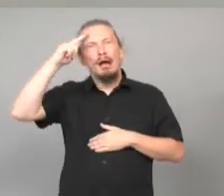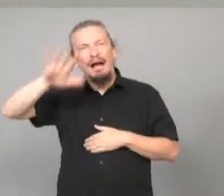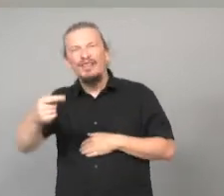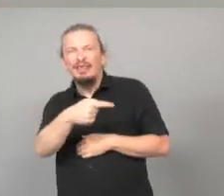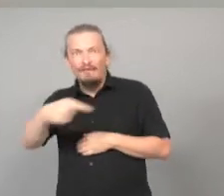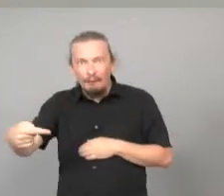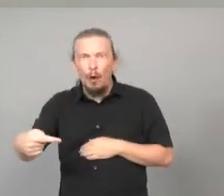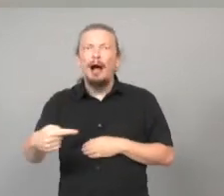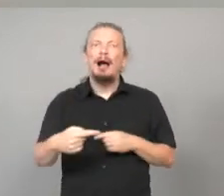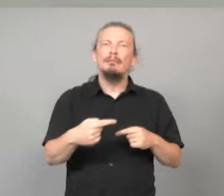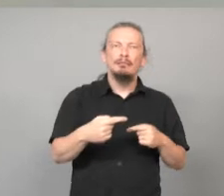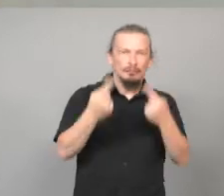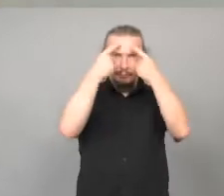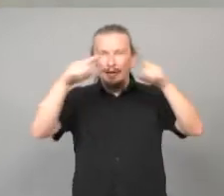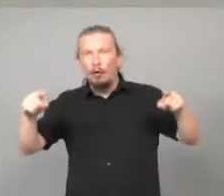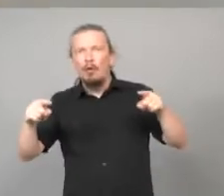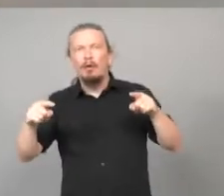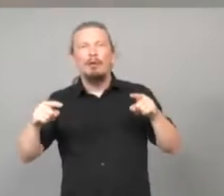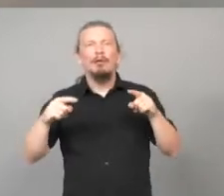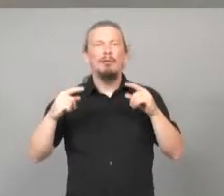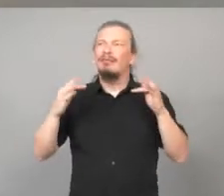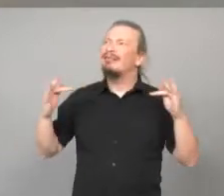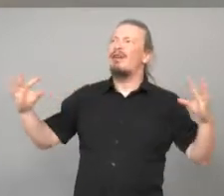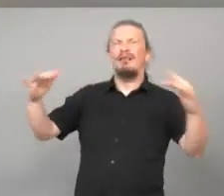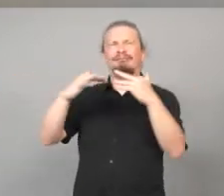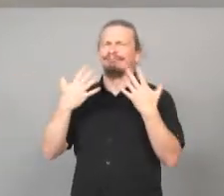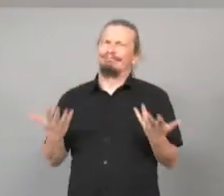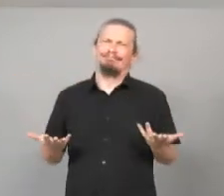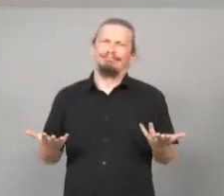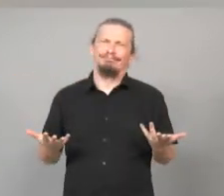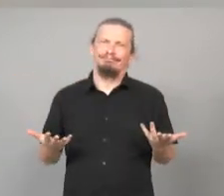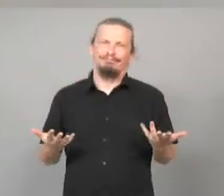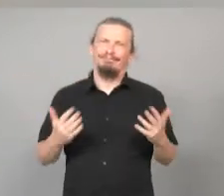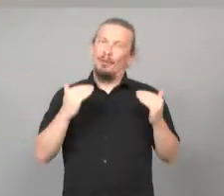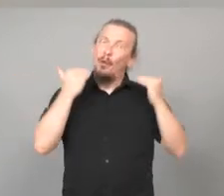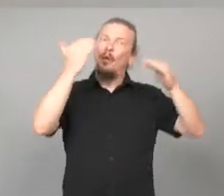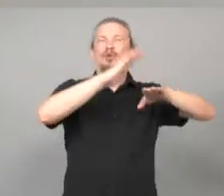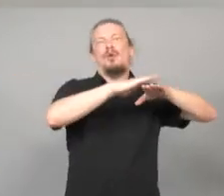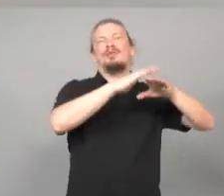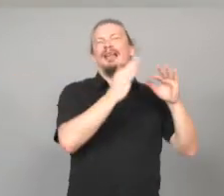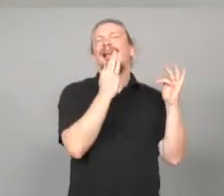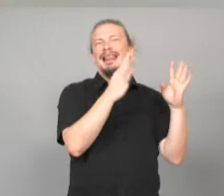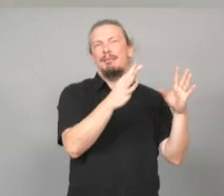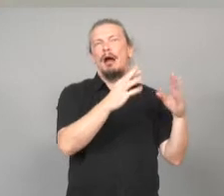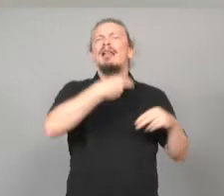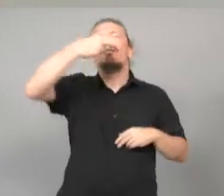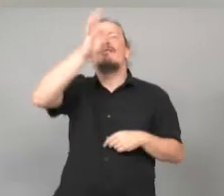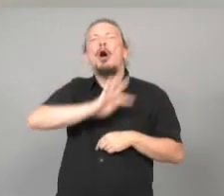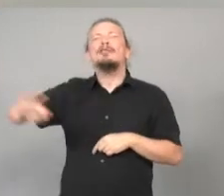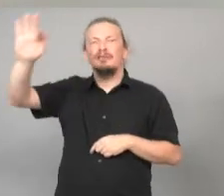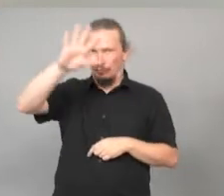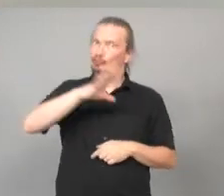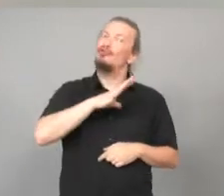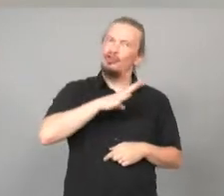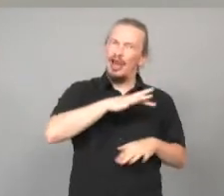défavorable qui pourrait nuire au rayonnement climatique de la métropole? Le Haut Conseil pour le climat, à l'échelle nationale, possède son